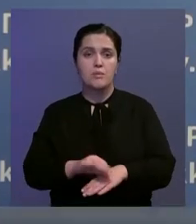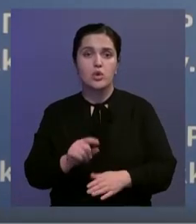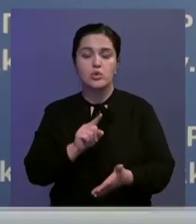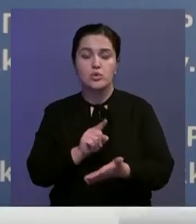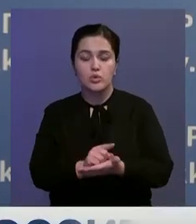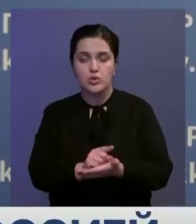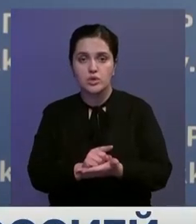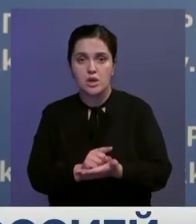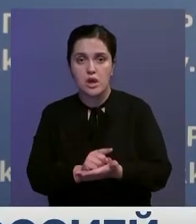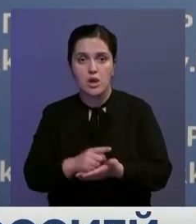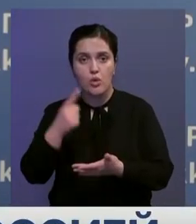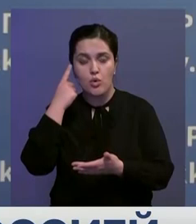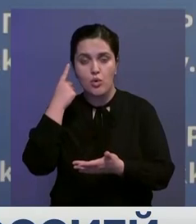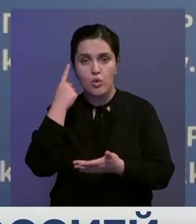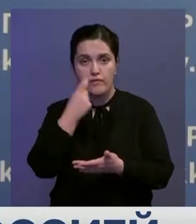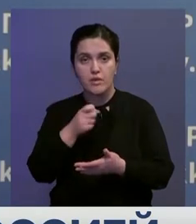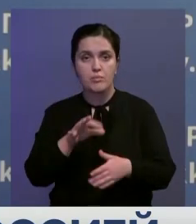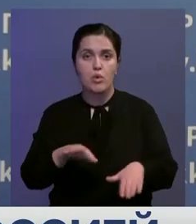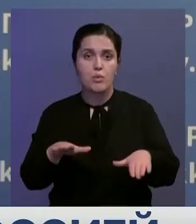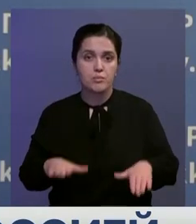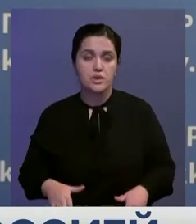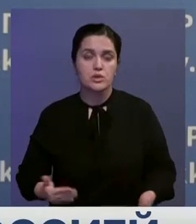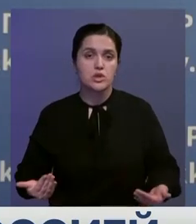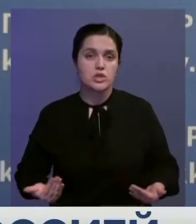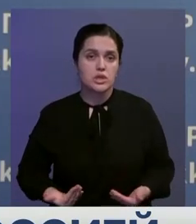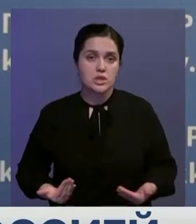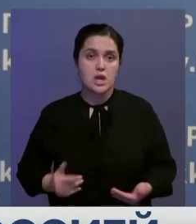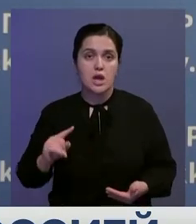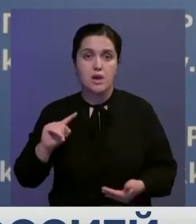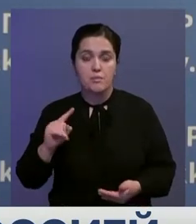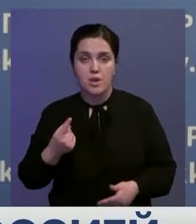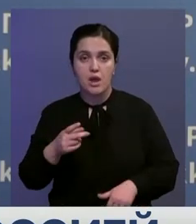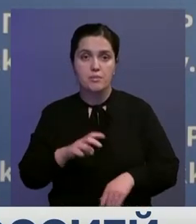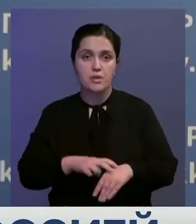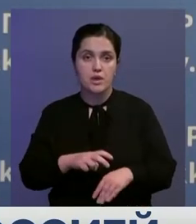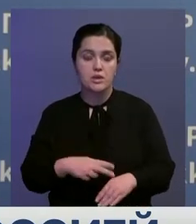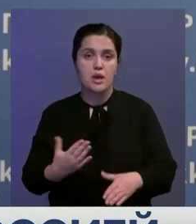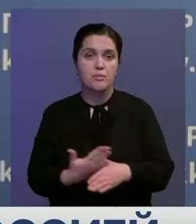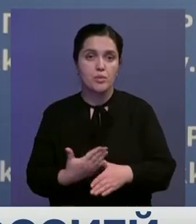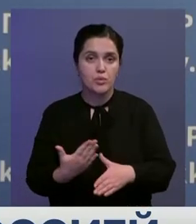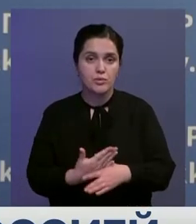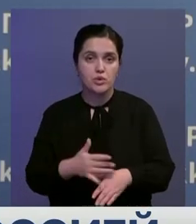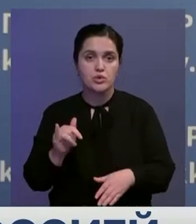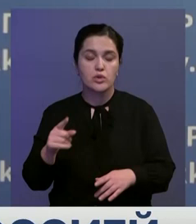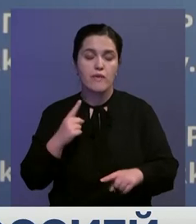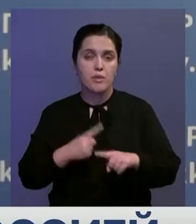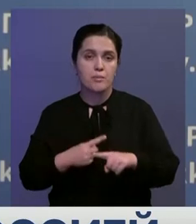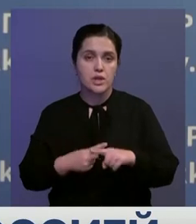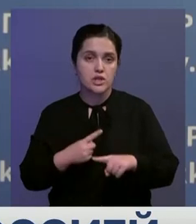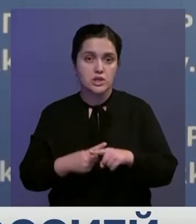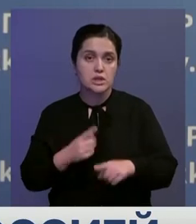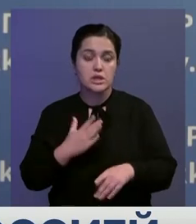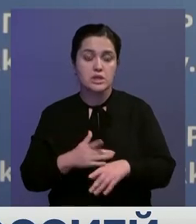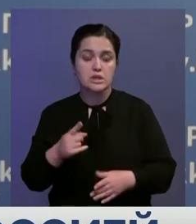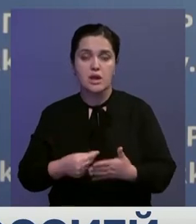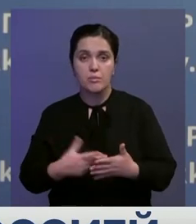обязательно уведомить по месту жительства первичную медико-санитарную помощь о том, что у него положительный результат на ковид, чтобы